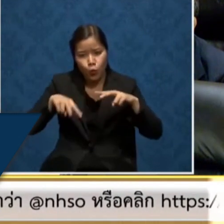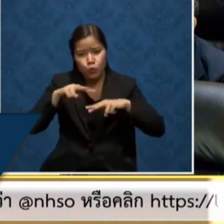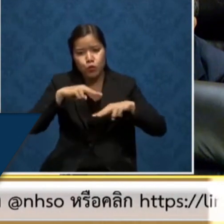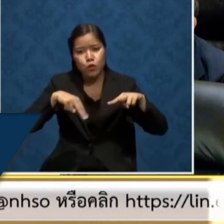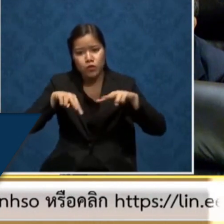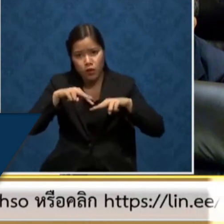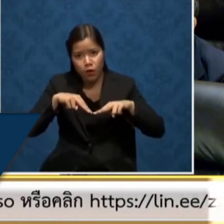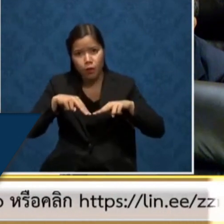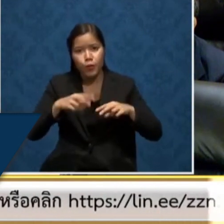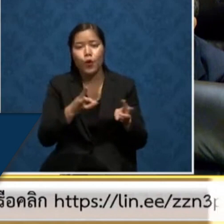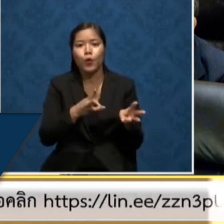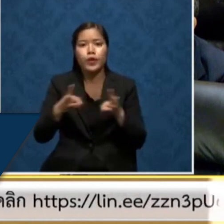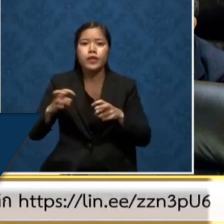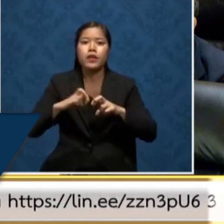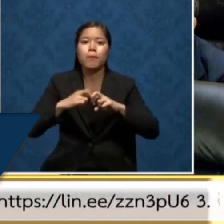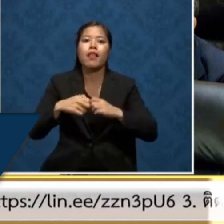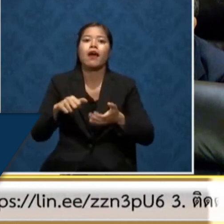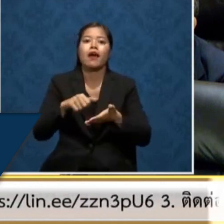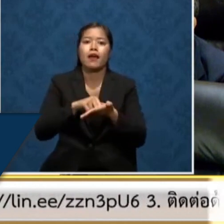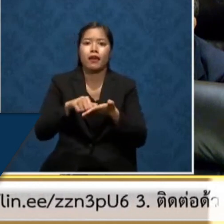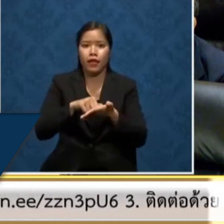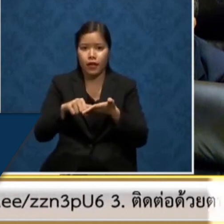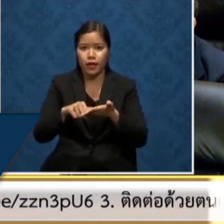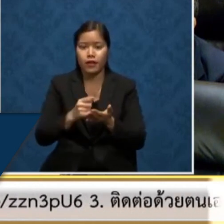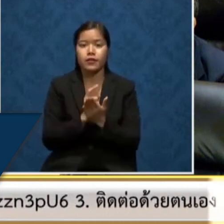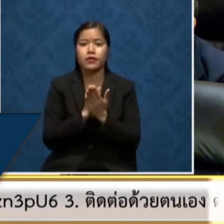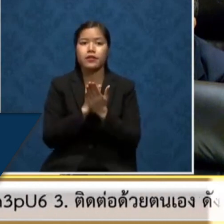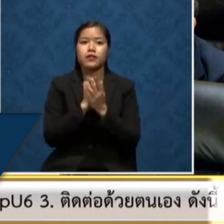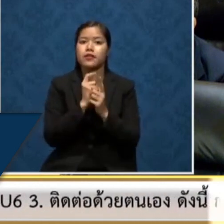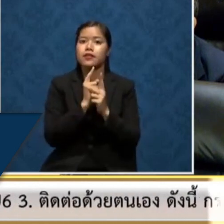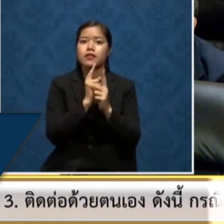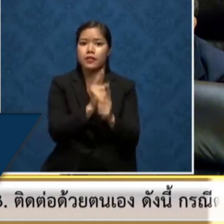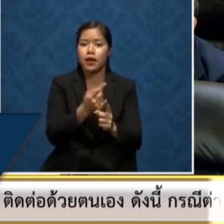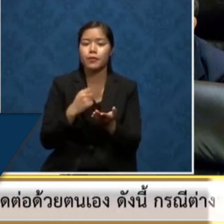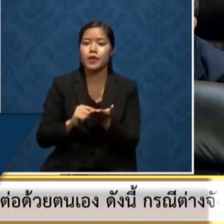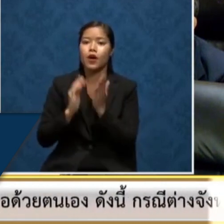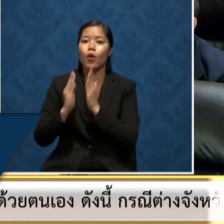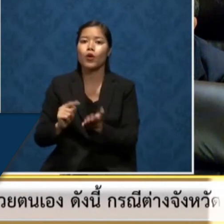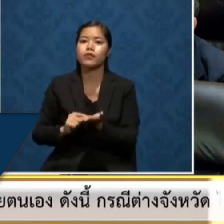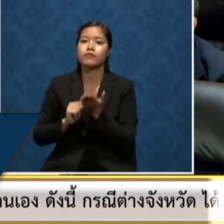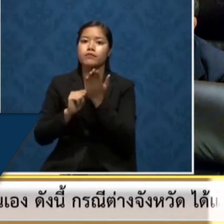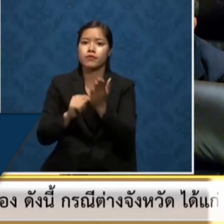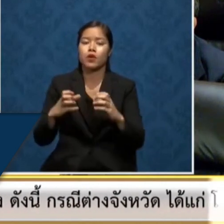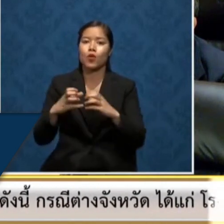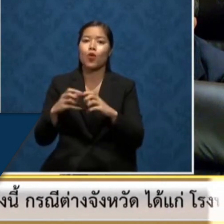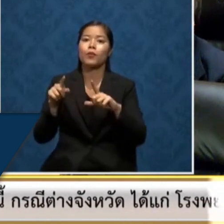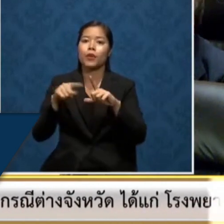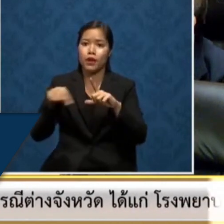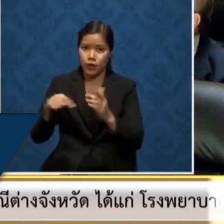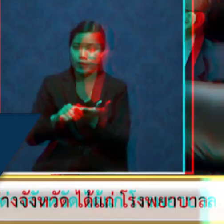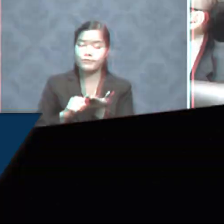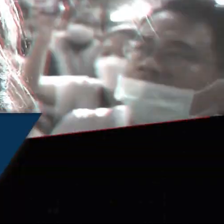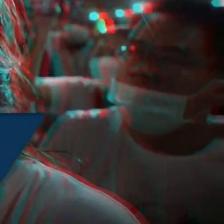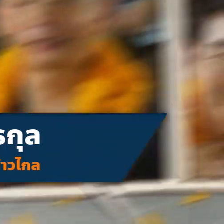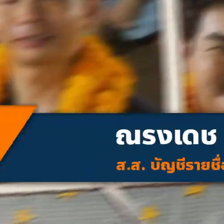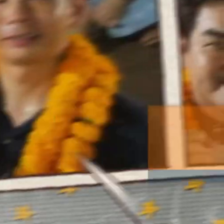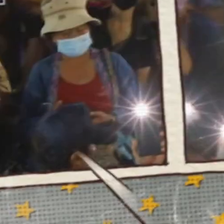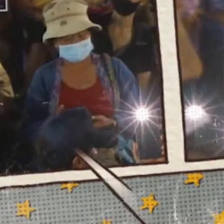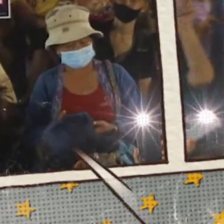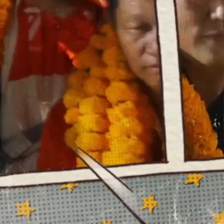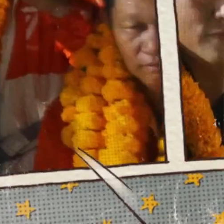ดำเนินแนวทางแก้ไขปัญหาตามที่คุณนิติพลผิวเหมาะผู้ยื่นยัติจากพรรคก้าวไกลได้เสนอขอบคุณ